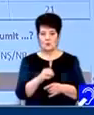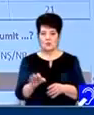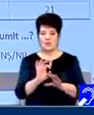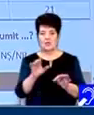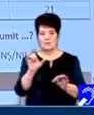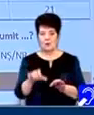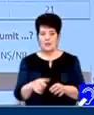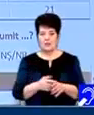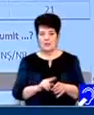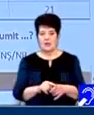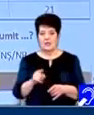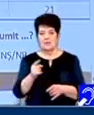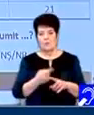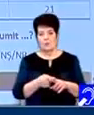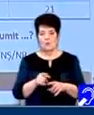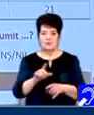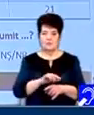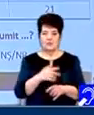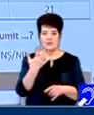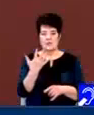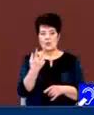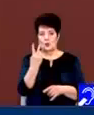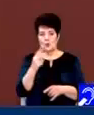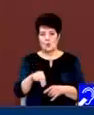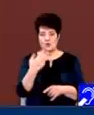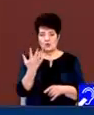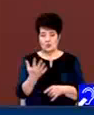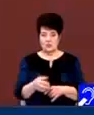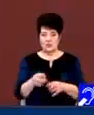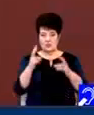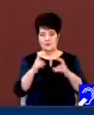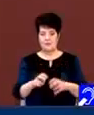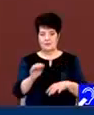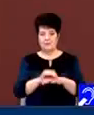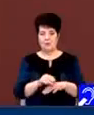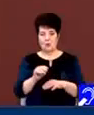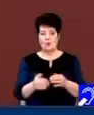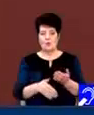respondenți și are o marjă de eroare de plus minus 2,5%. Sondajul a fost realizat